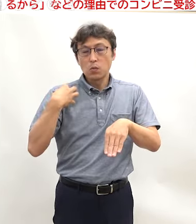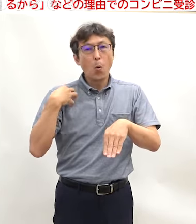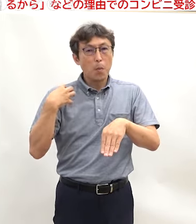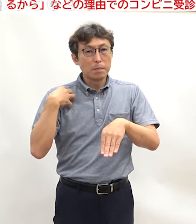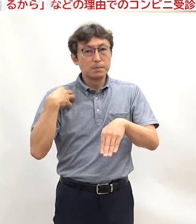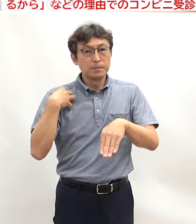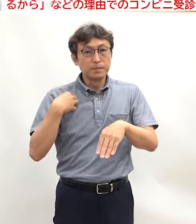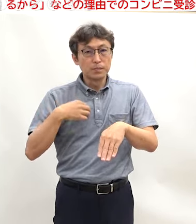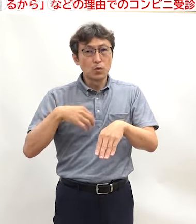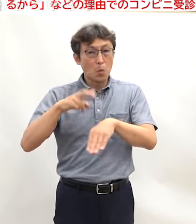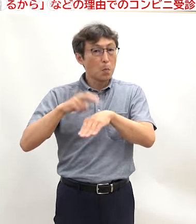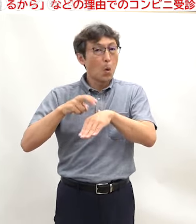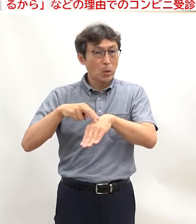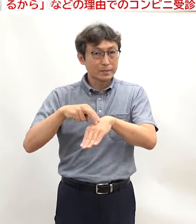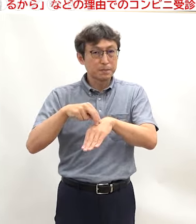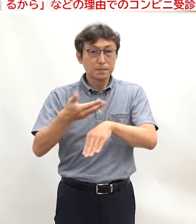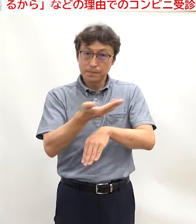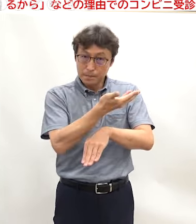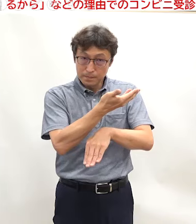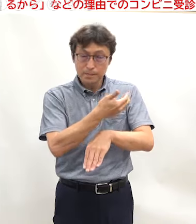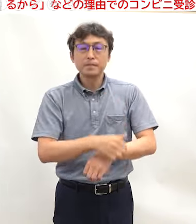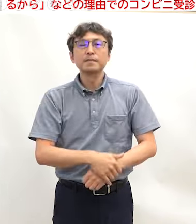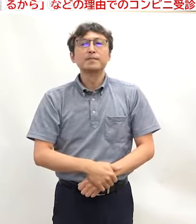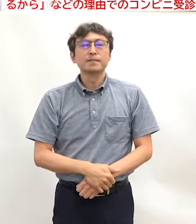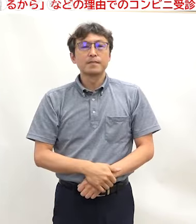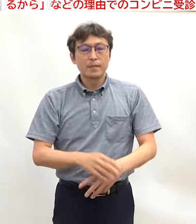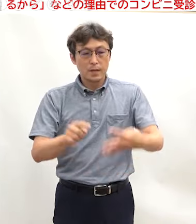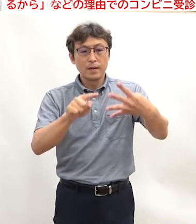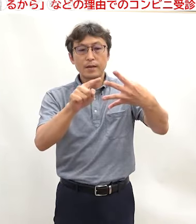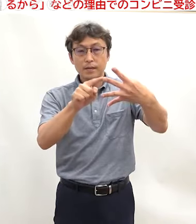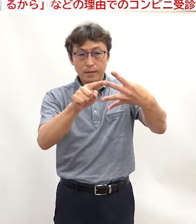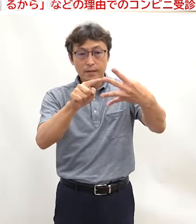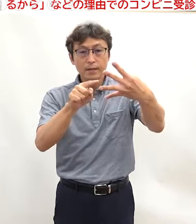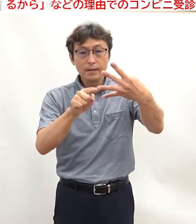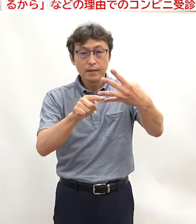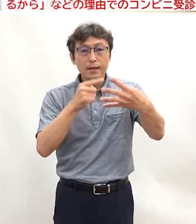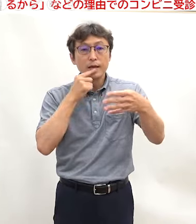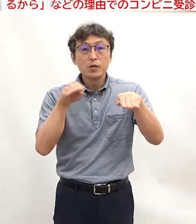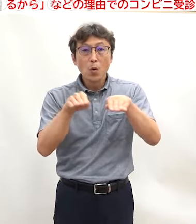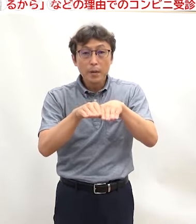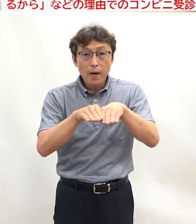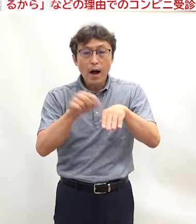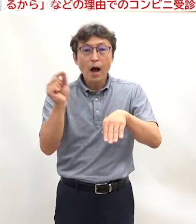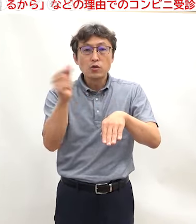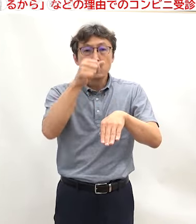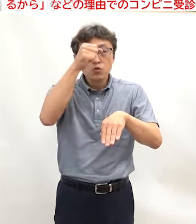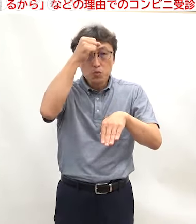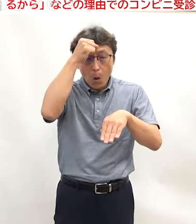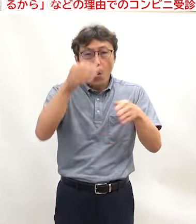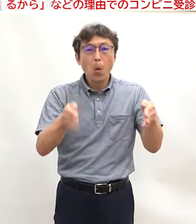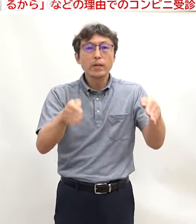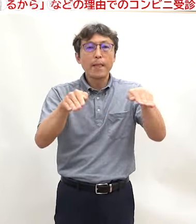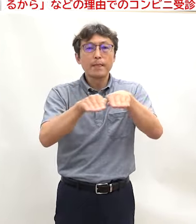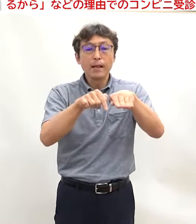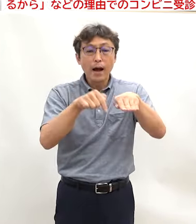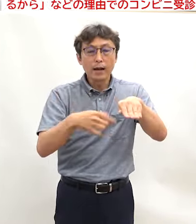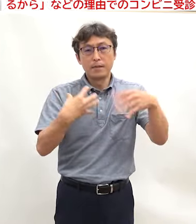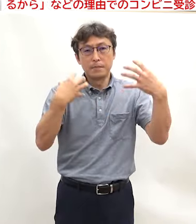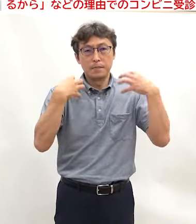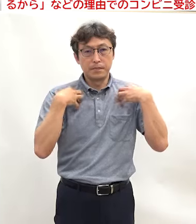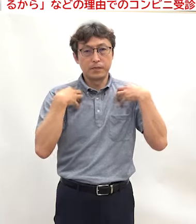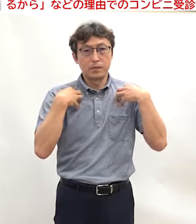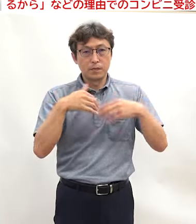で、実施をいただきまして、第2、第4は急病センターという形になります。そして、